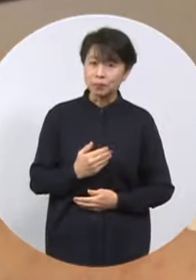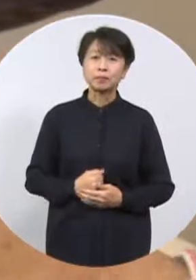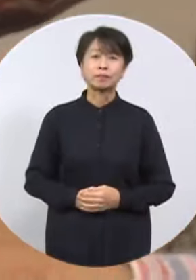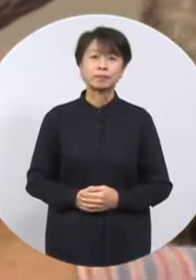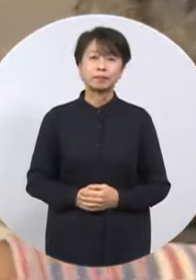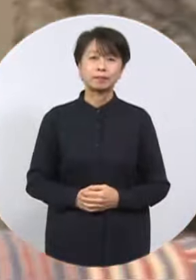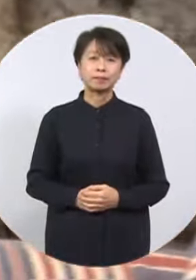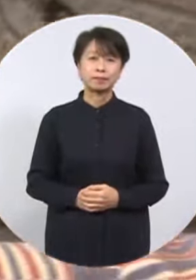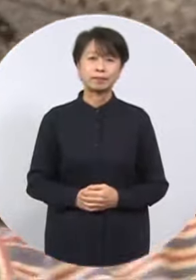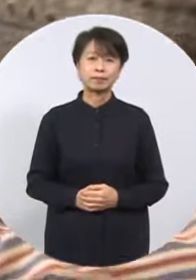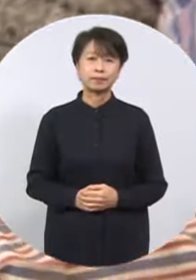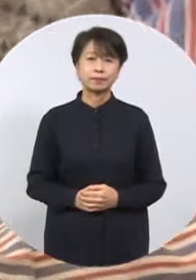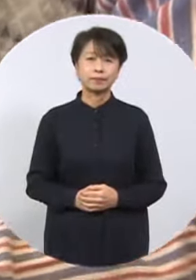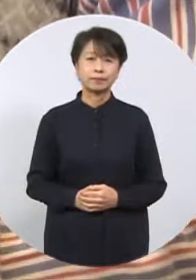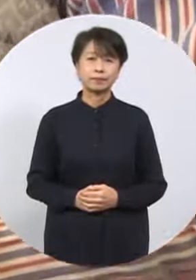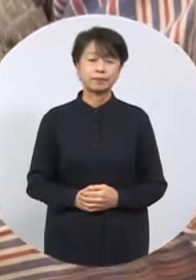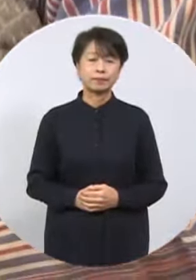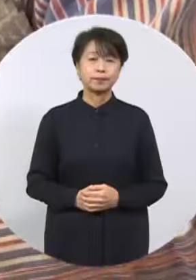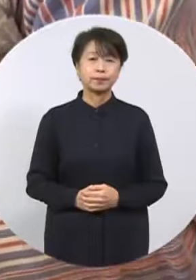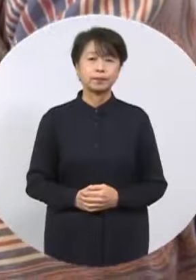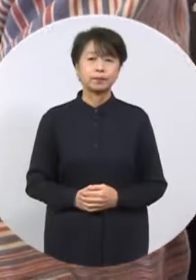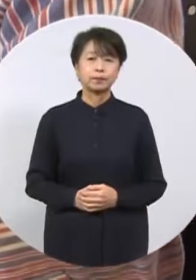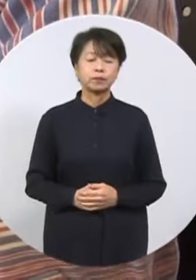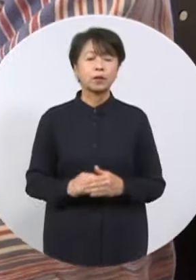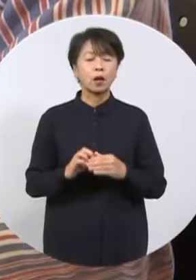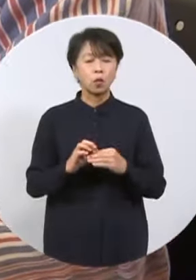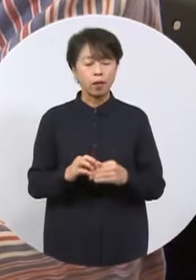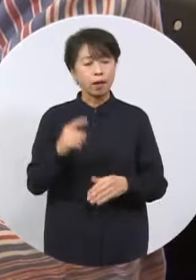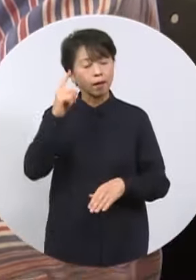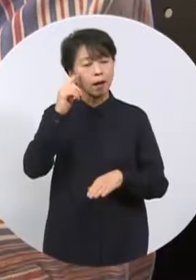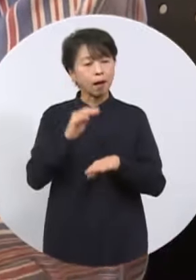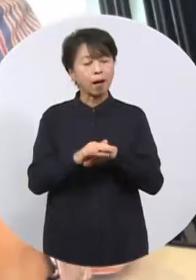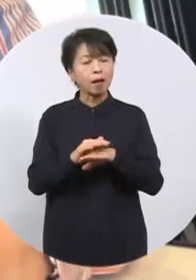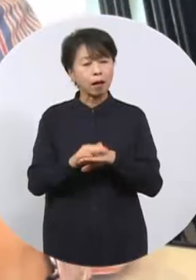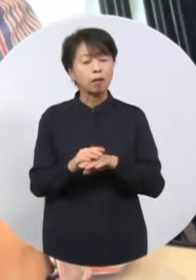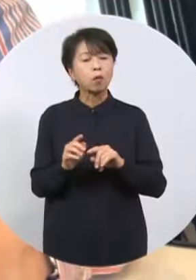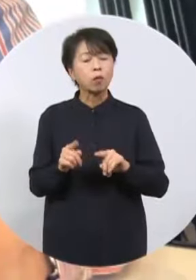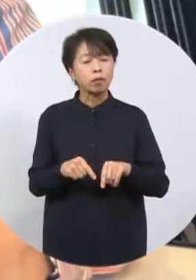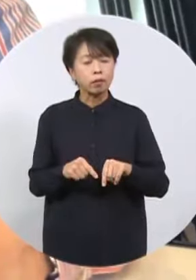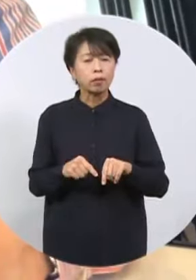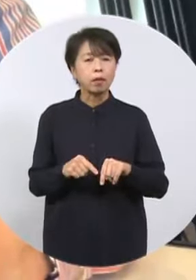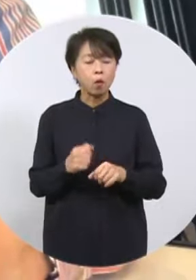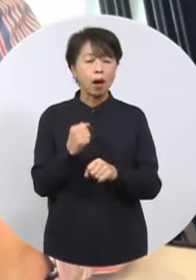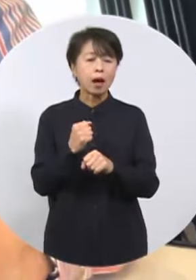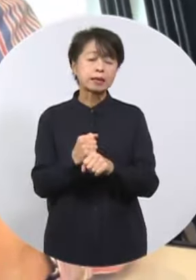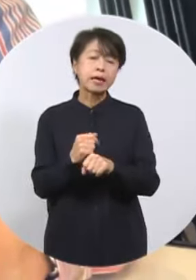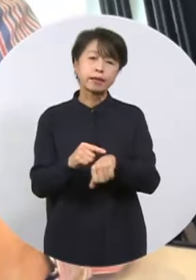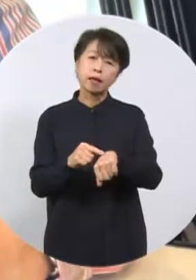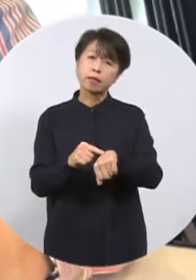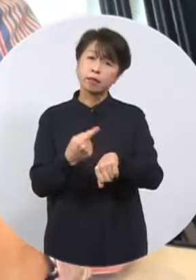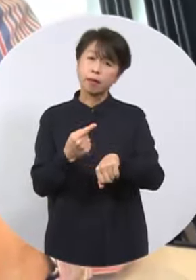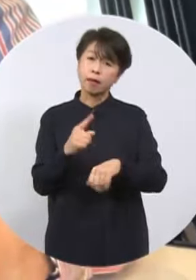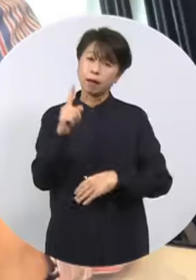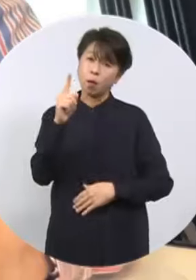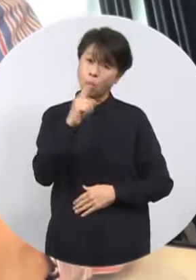あのだから考えようによっては、すごく生産性が悪いわけ